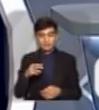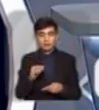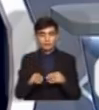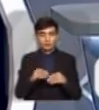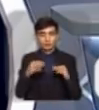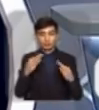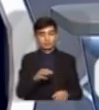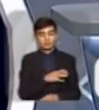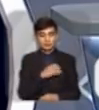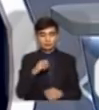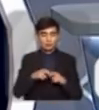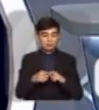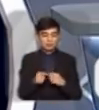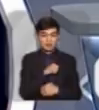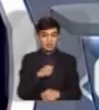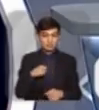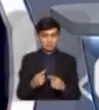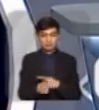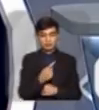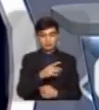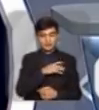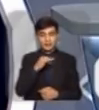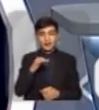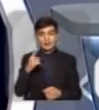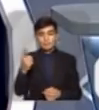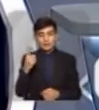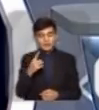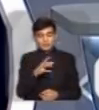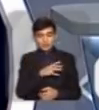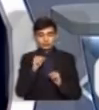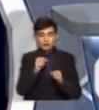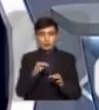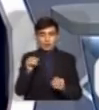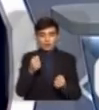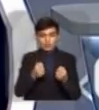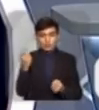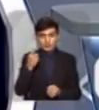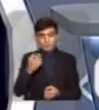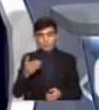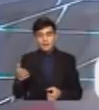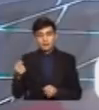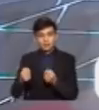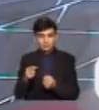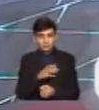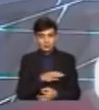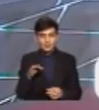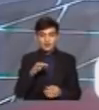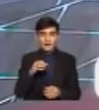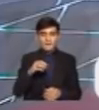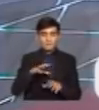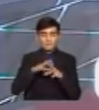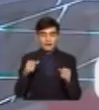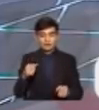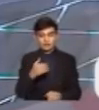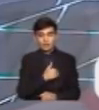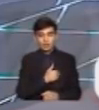вопрос о праворульках. Вы были одним из первых, Сергей, кто вступился за владельцев машин с правым рулем. Власти, когда хотели их запретить вообще в